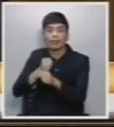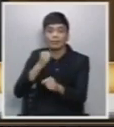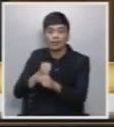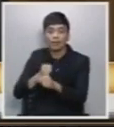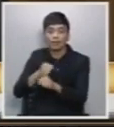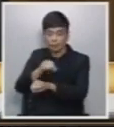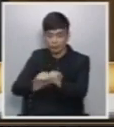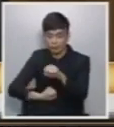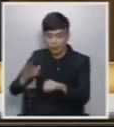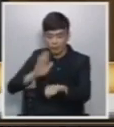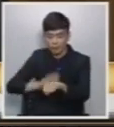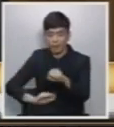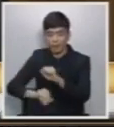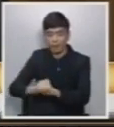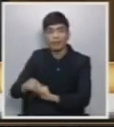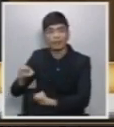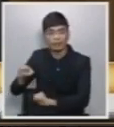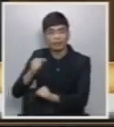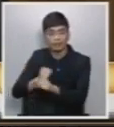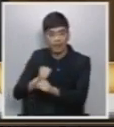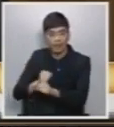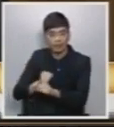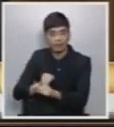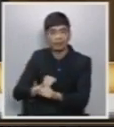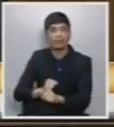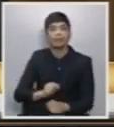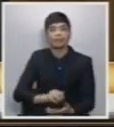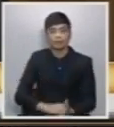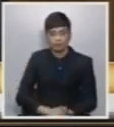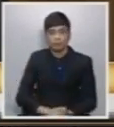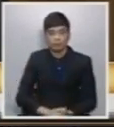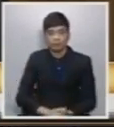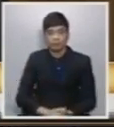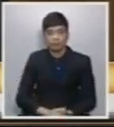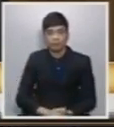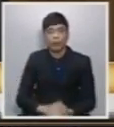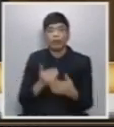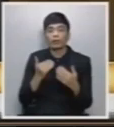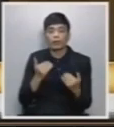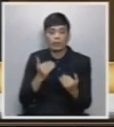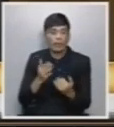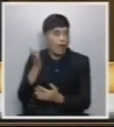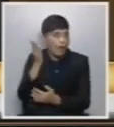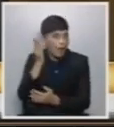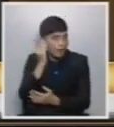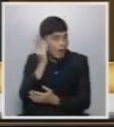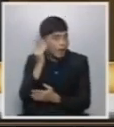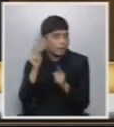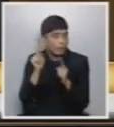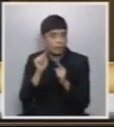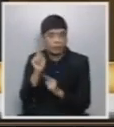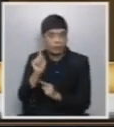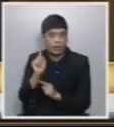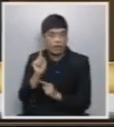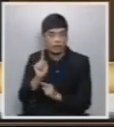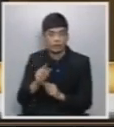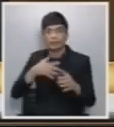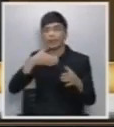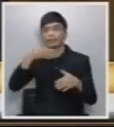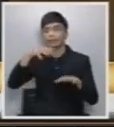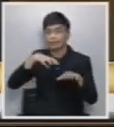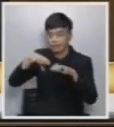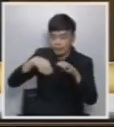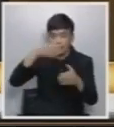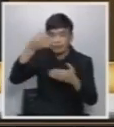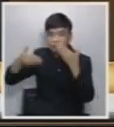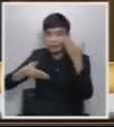ต่อปีนะครับนอกจากนั้นแล้วสิ่งที่ได้ทราบก็คือว่าการจัดงานนั้น